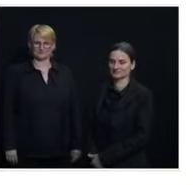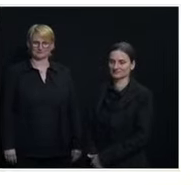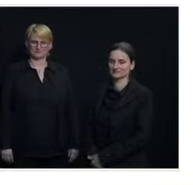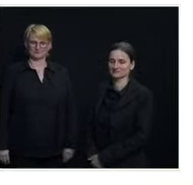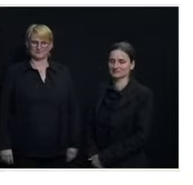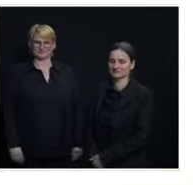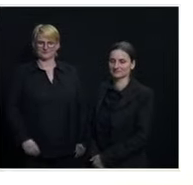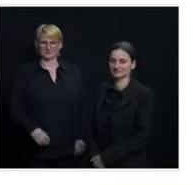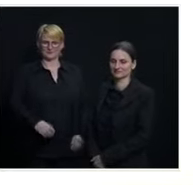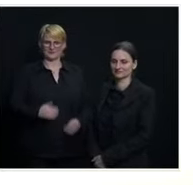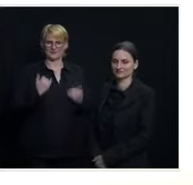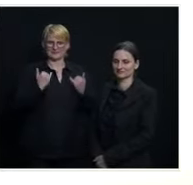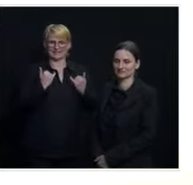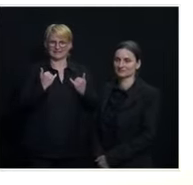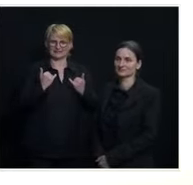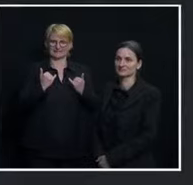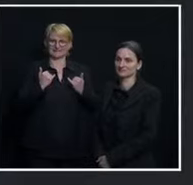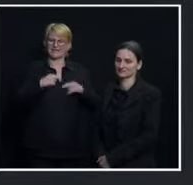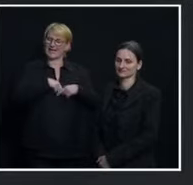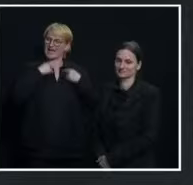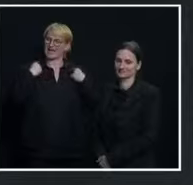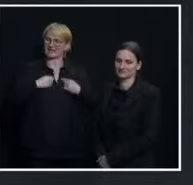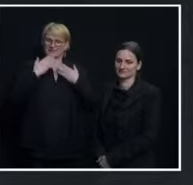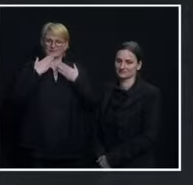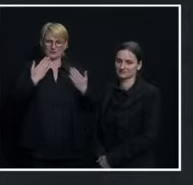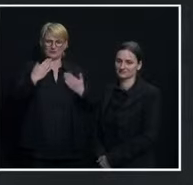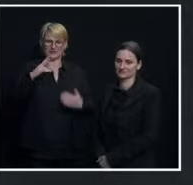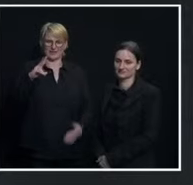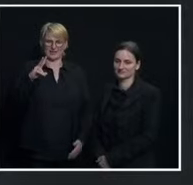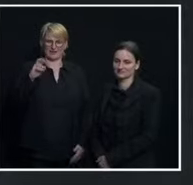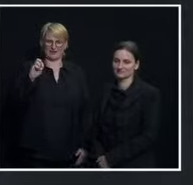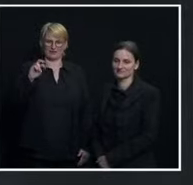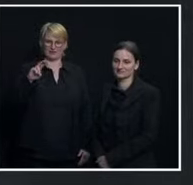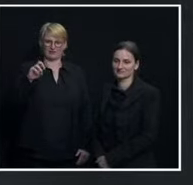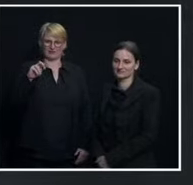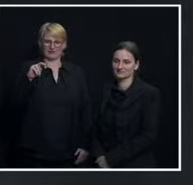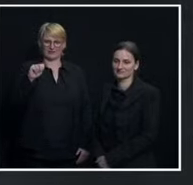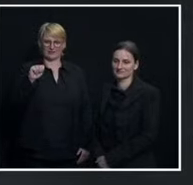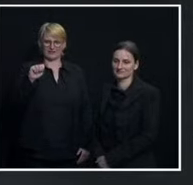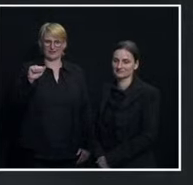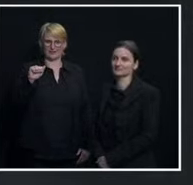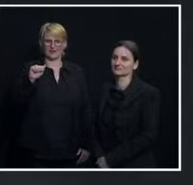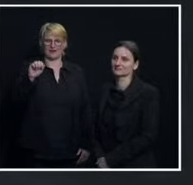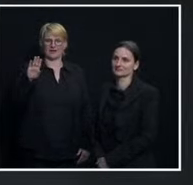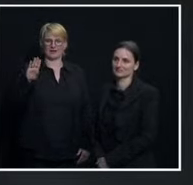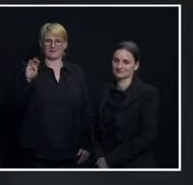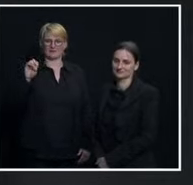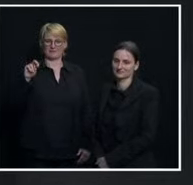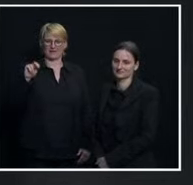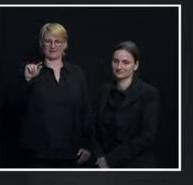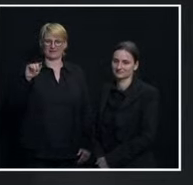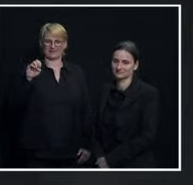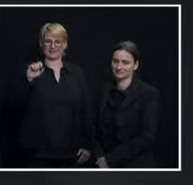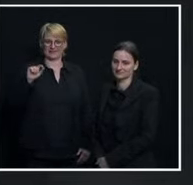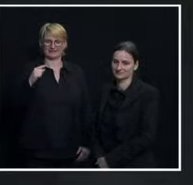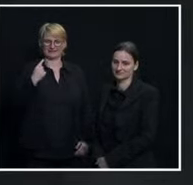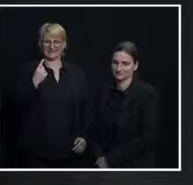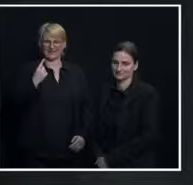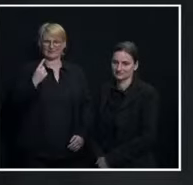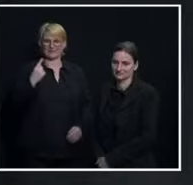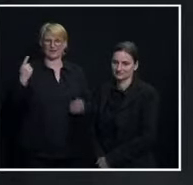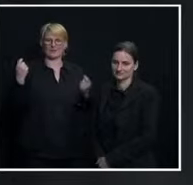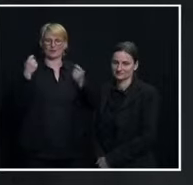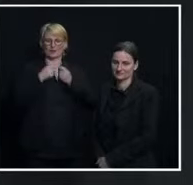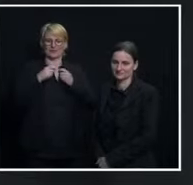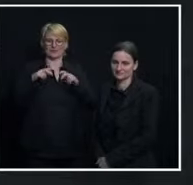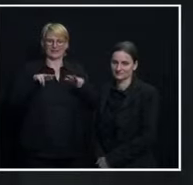Jetzt begrüße ich ganz, ganz herzlich Verena Bentele. Sie ist Beauftragte der Bundesregierung für Menschen mit Behinderung.